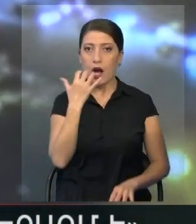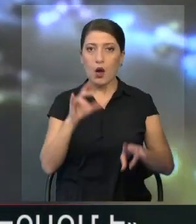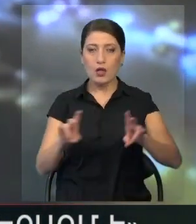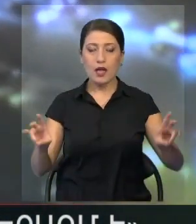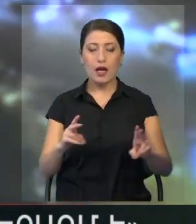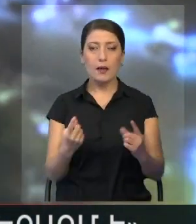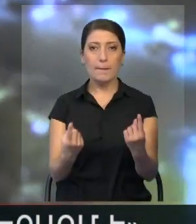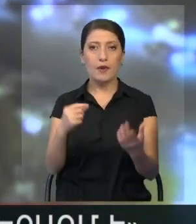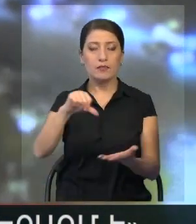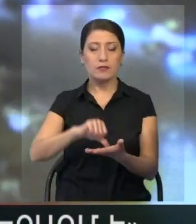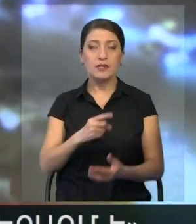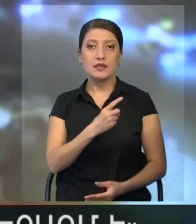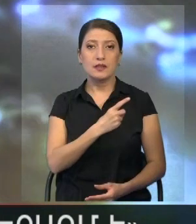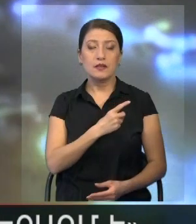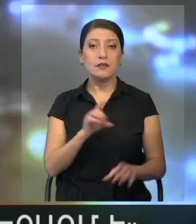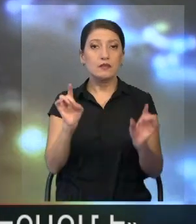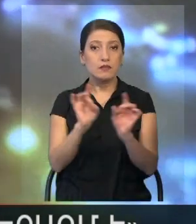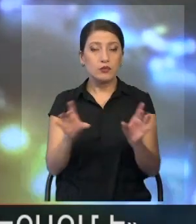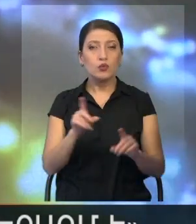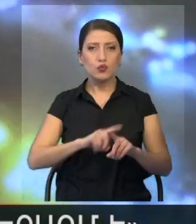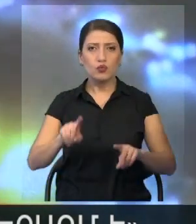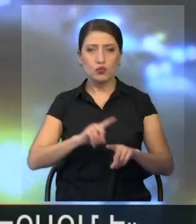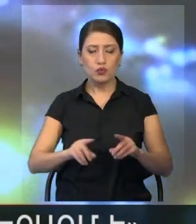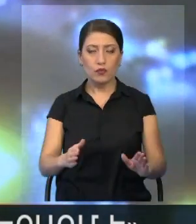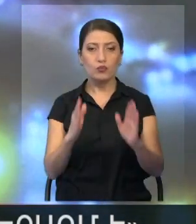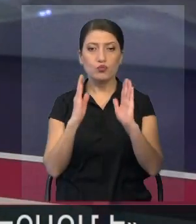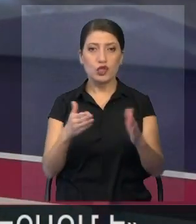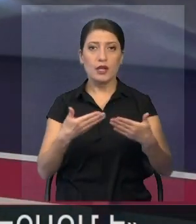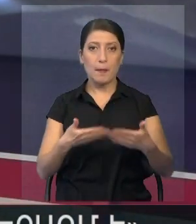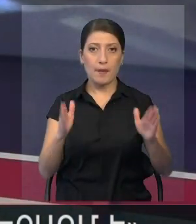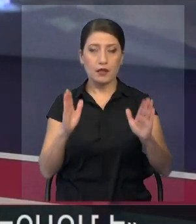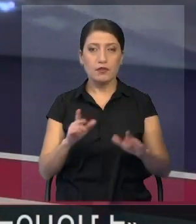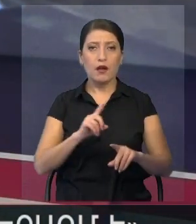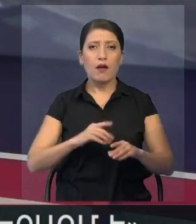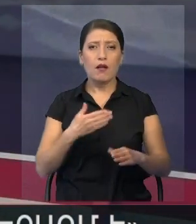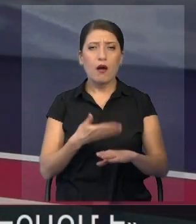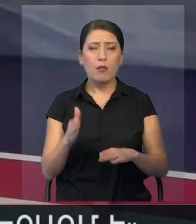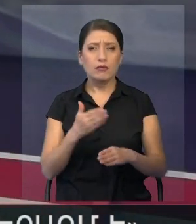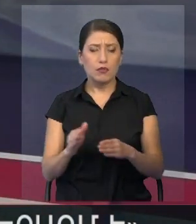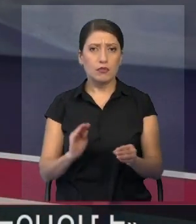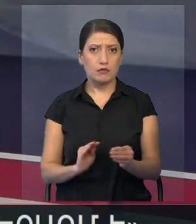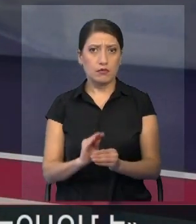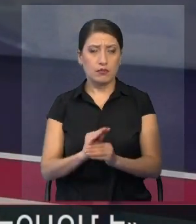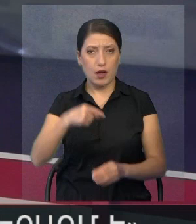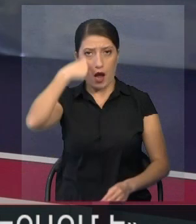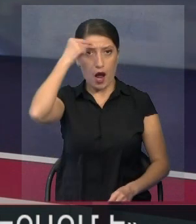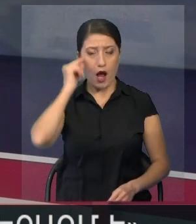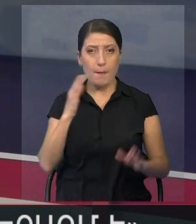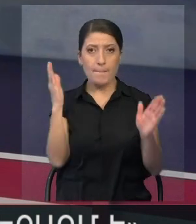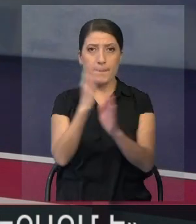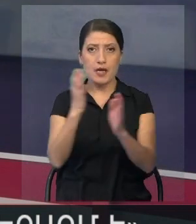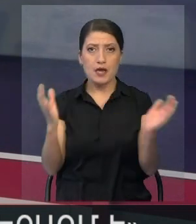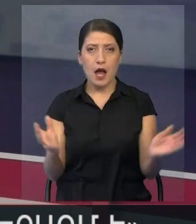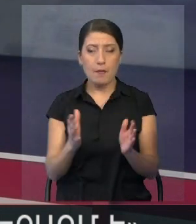պաշտոնակատարը սպասում էին առաջացրել, թե ժամերի հարց է միջանցքի բացումը։ Աստի ճանապարհ ավելանում են ադրբեջանցիները բնապահպանական